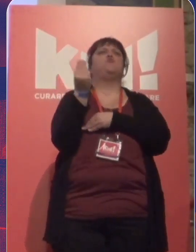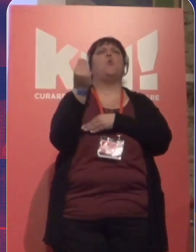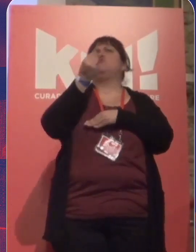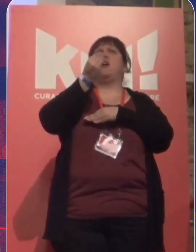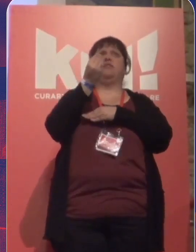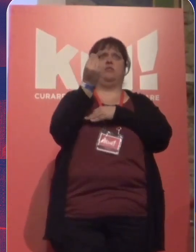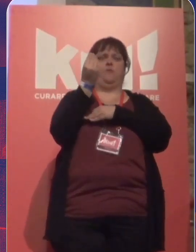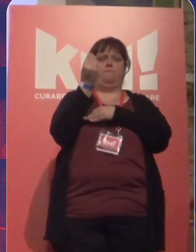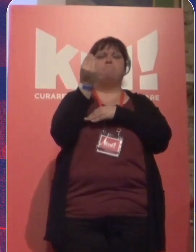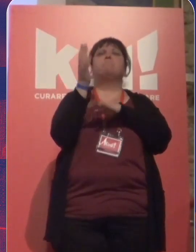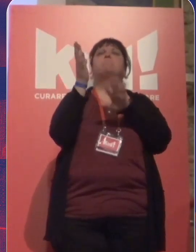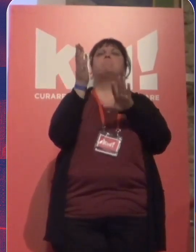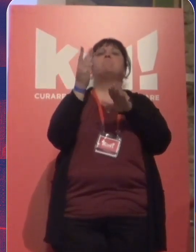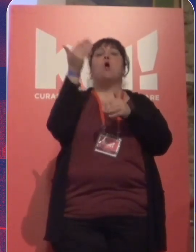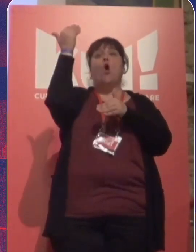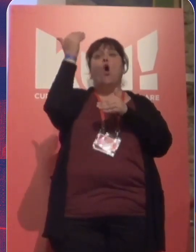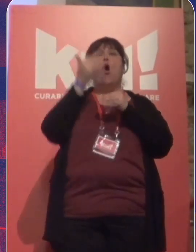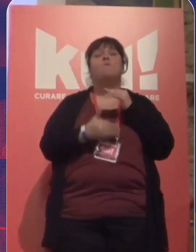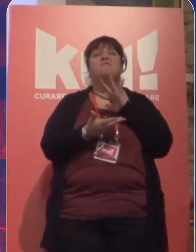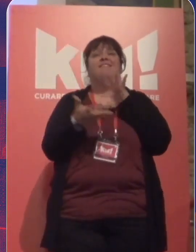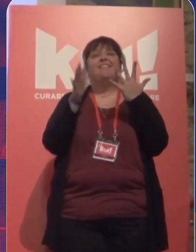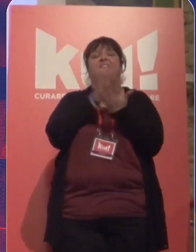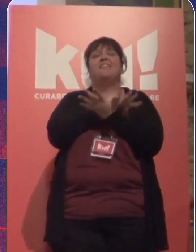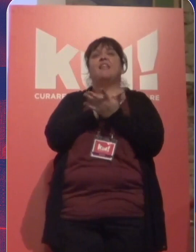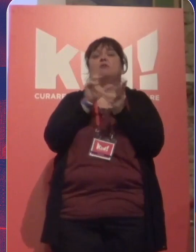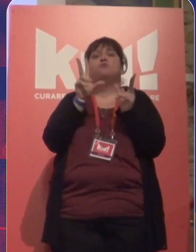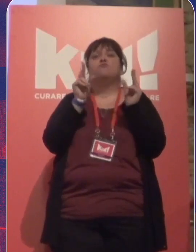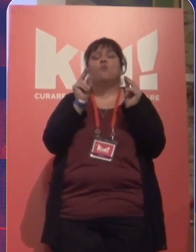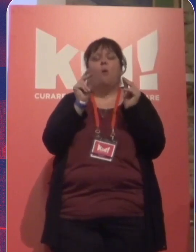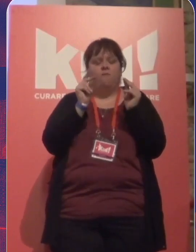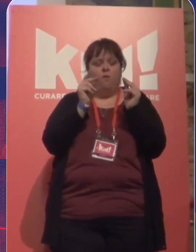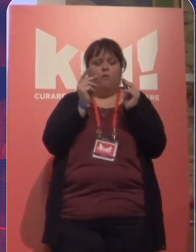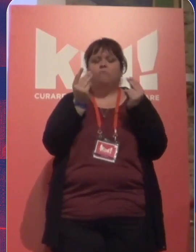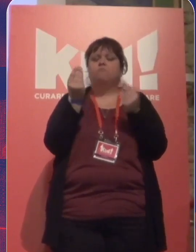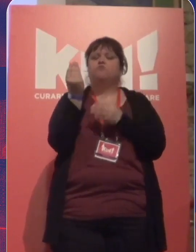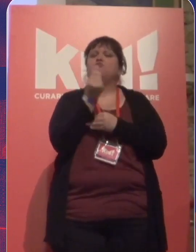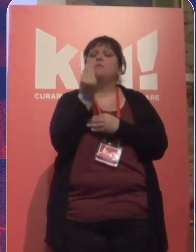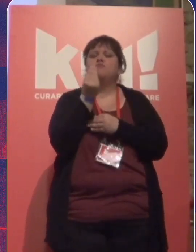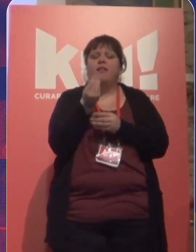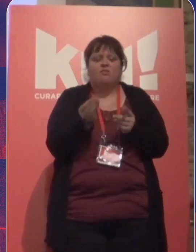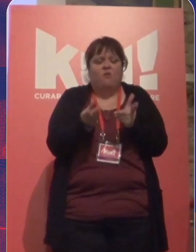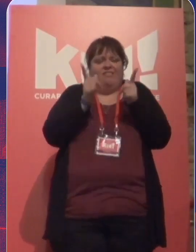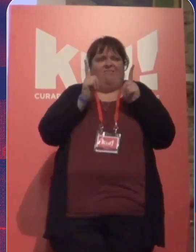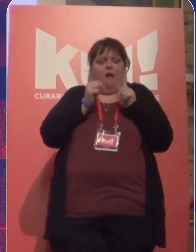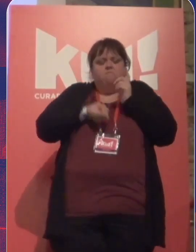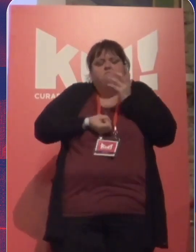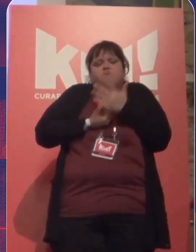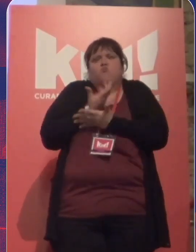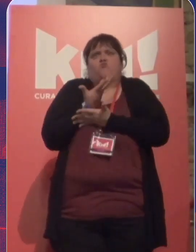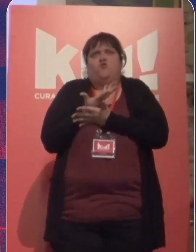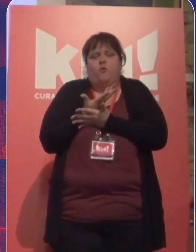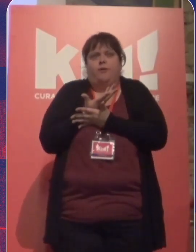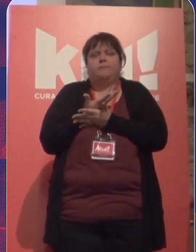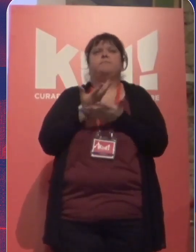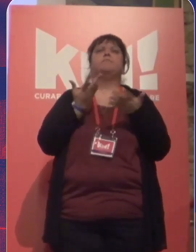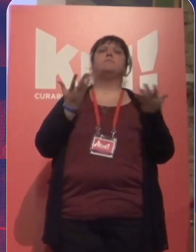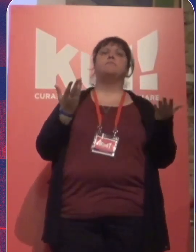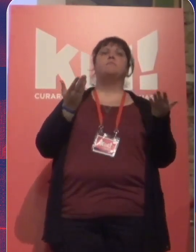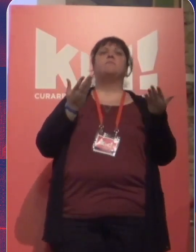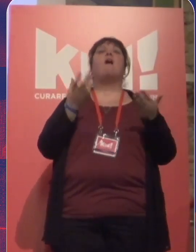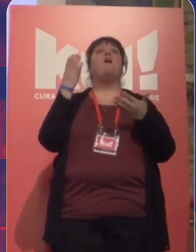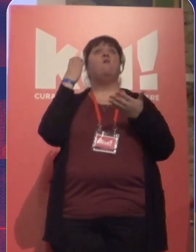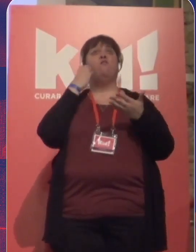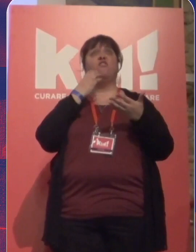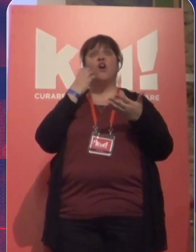cioè è diventato un nuovo oggetto pulsionale ora freud aveva già